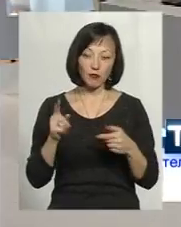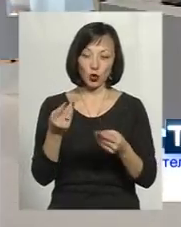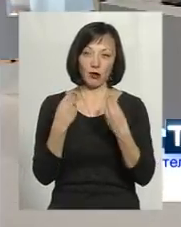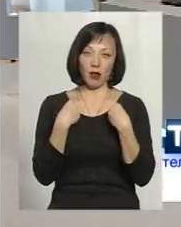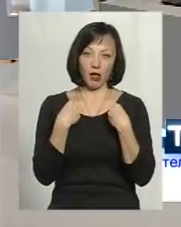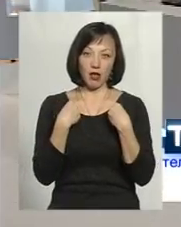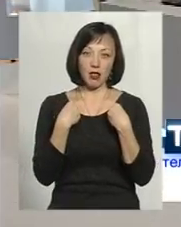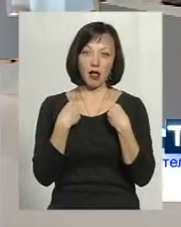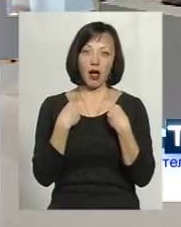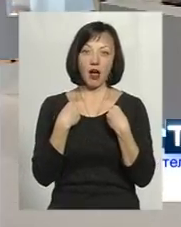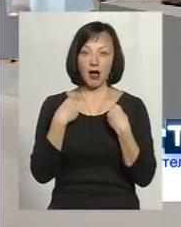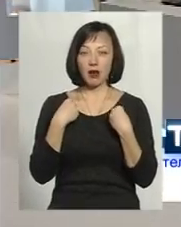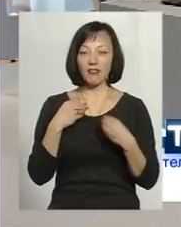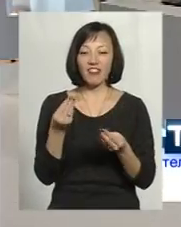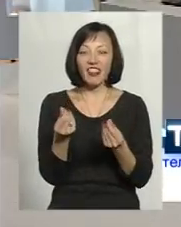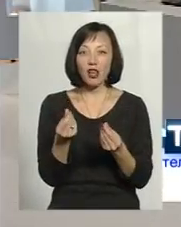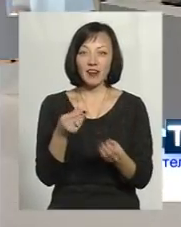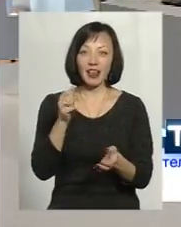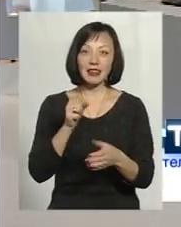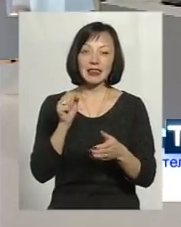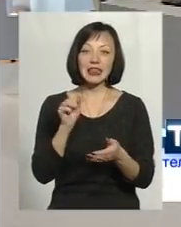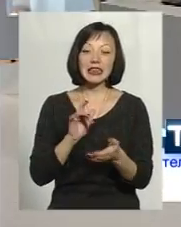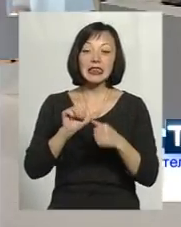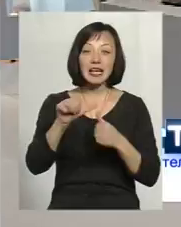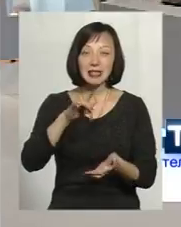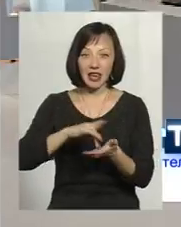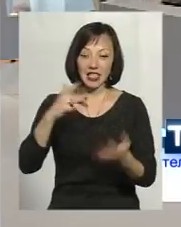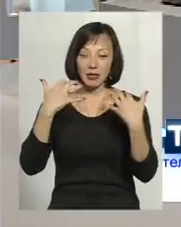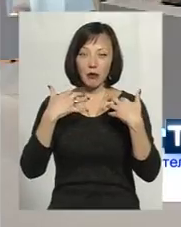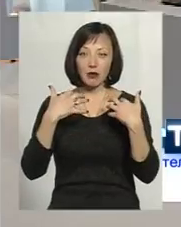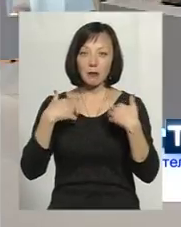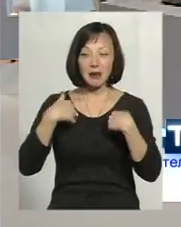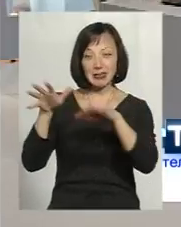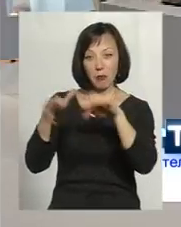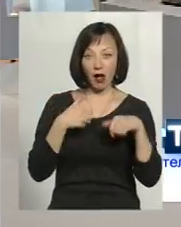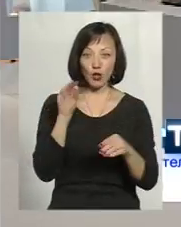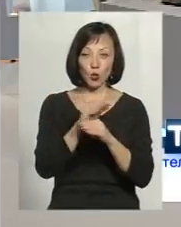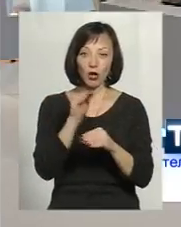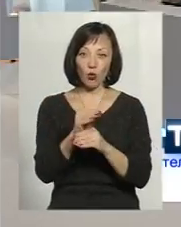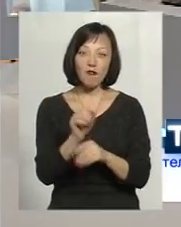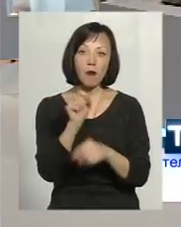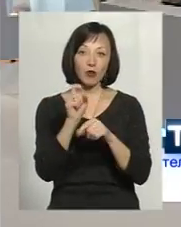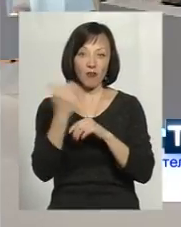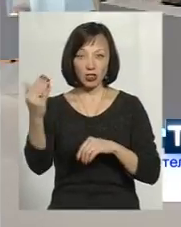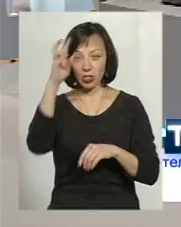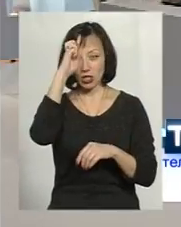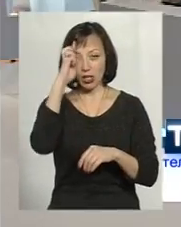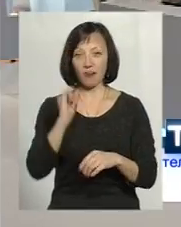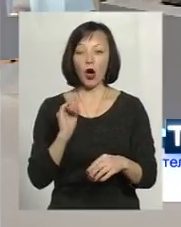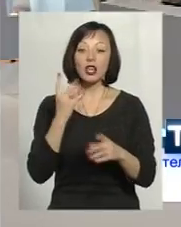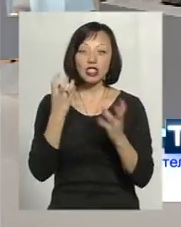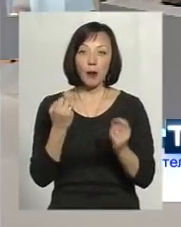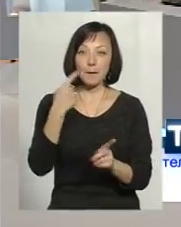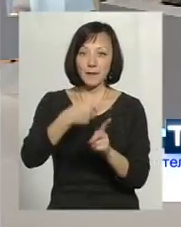дала фінансова децентралізація, і забрали додаткові повноваження. І як наслідок, дохідна частина міського бюджету в